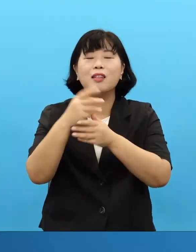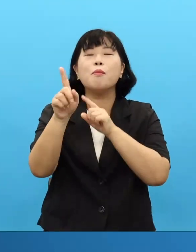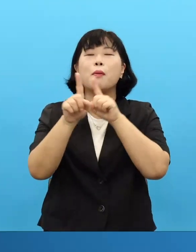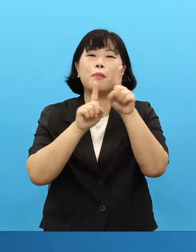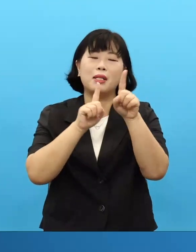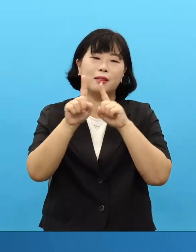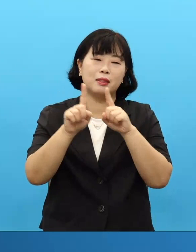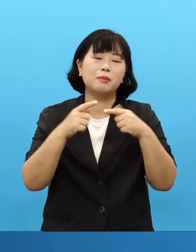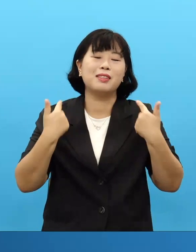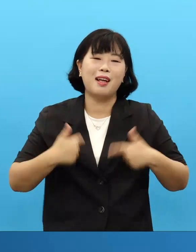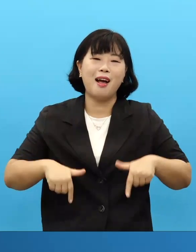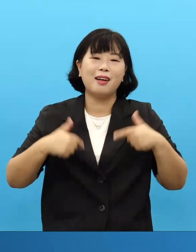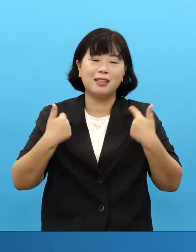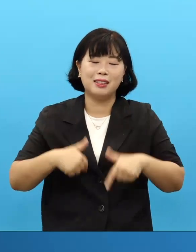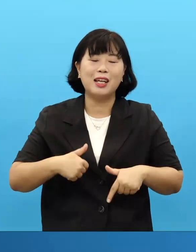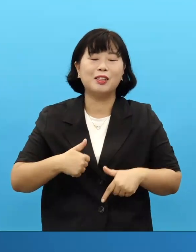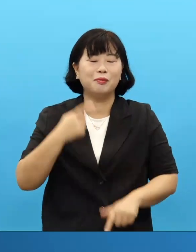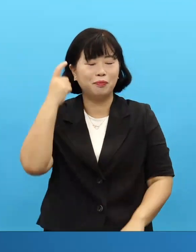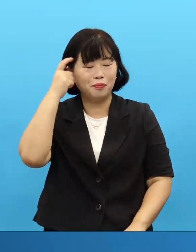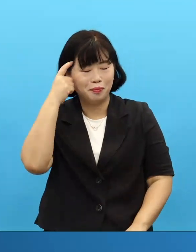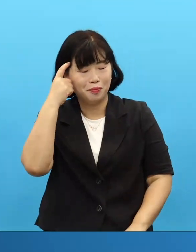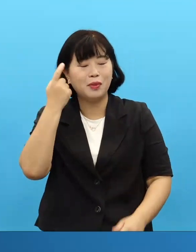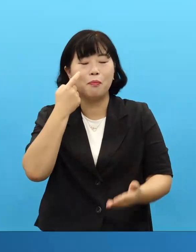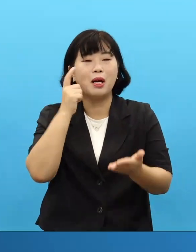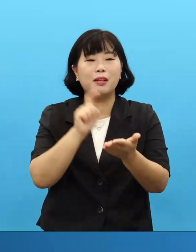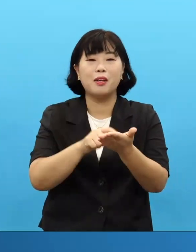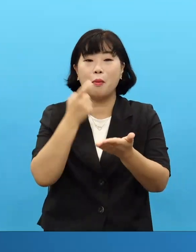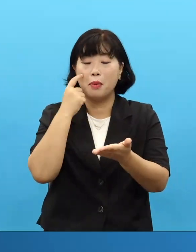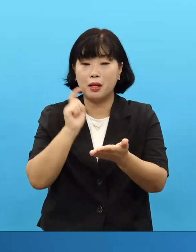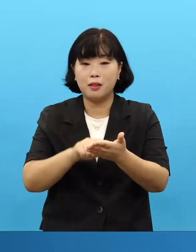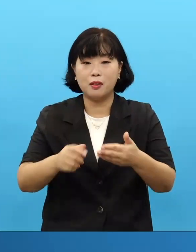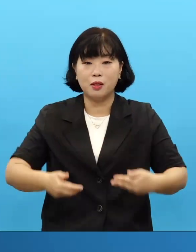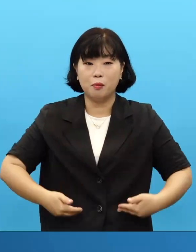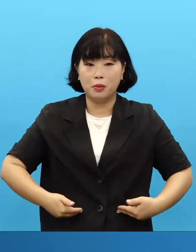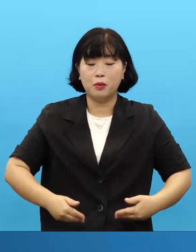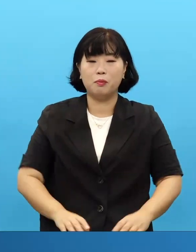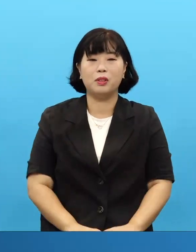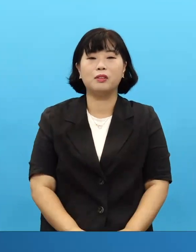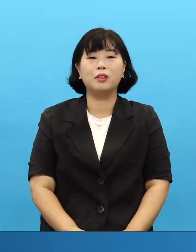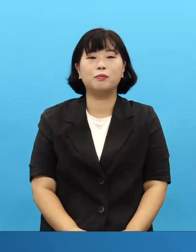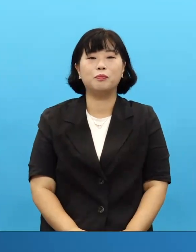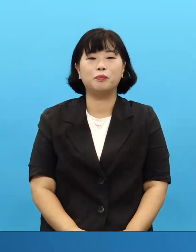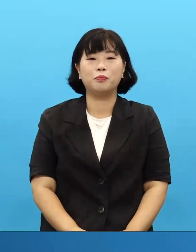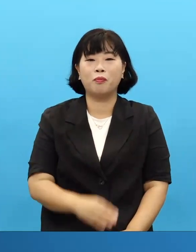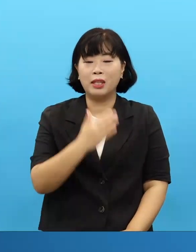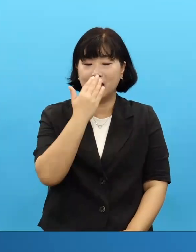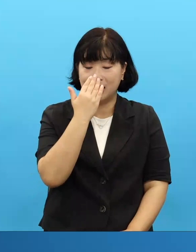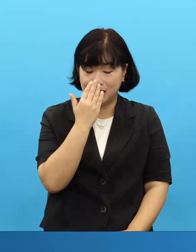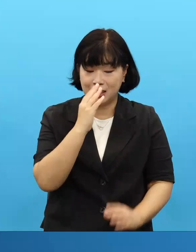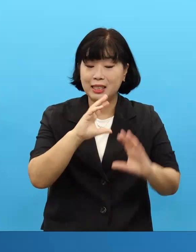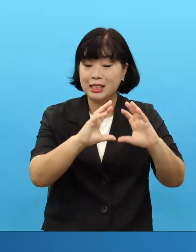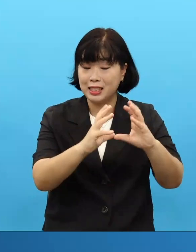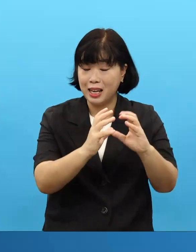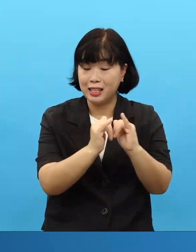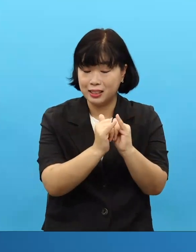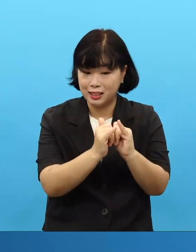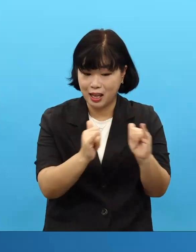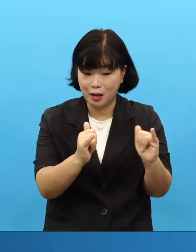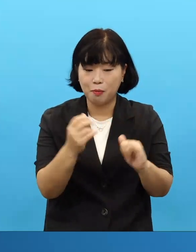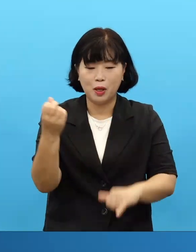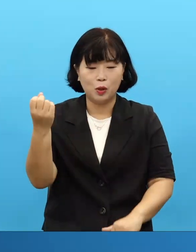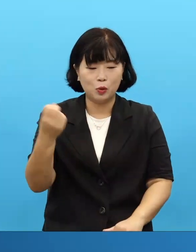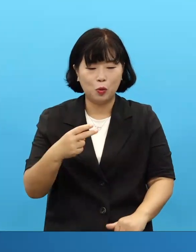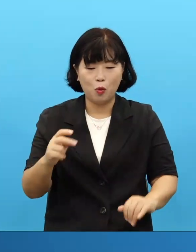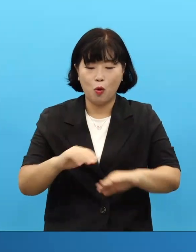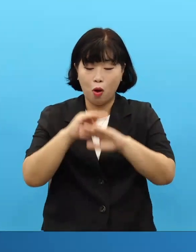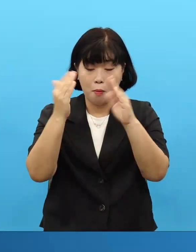God. 이스라엘과 많은 왕들 앞에 세울 택한 그릇이다라고 전달했어요.